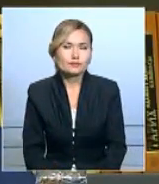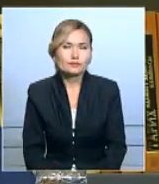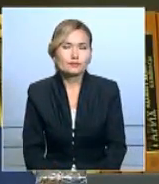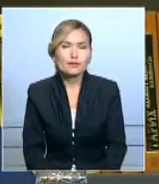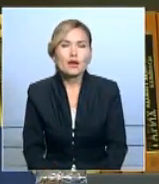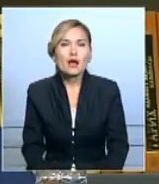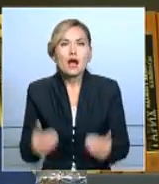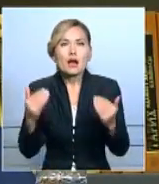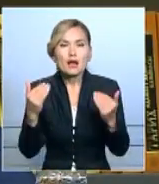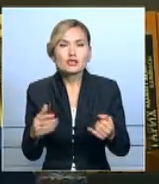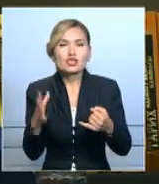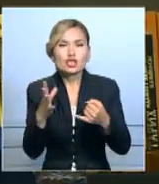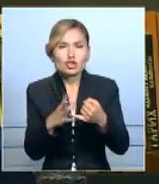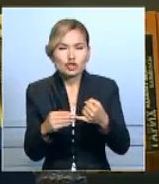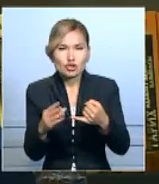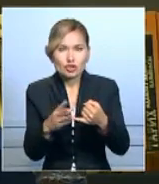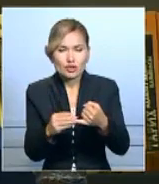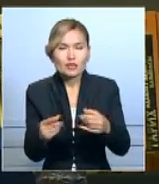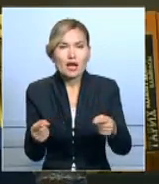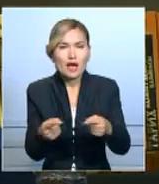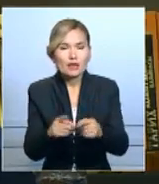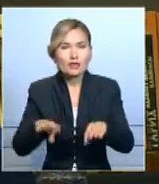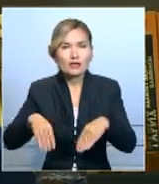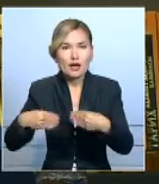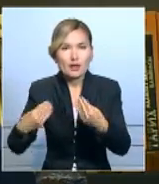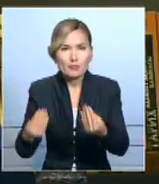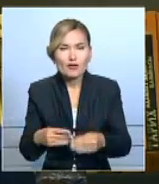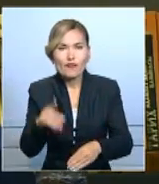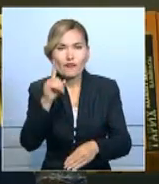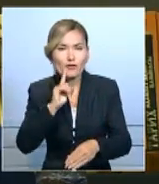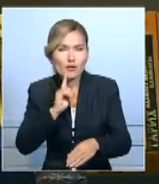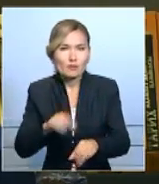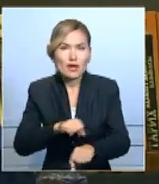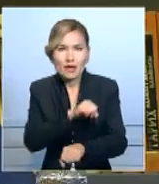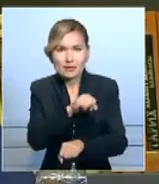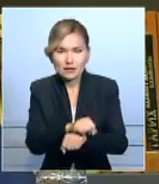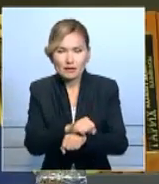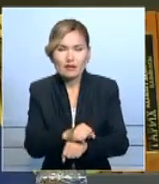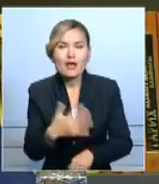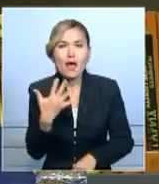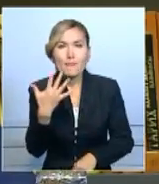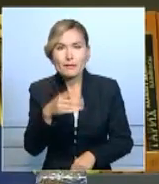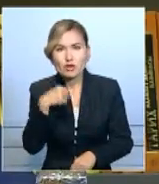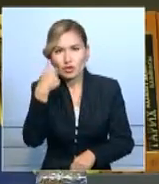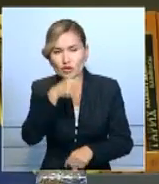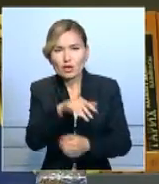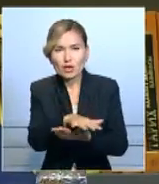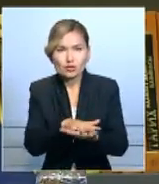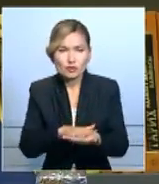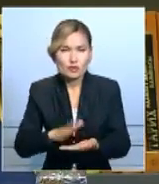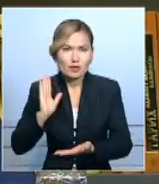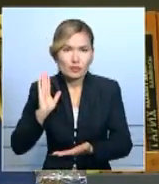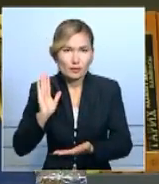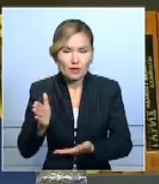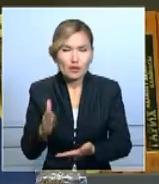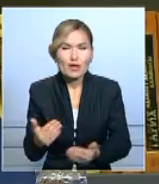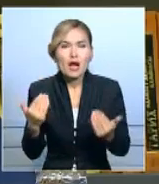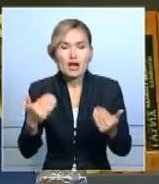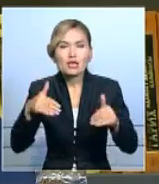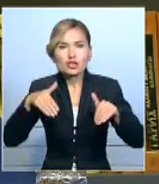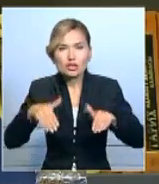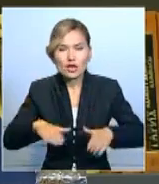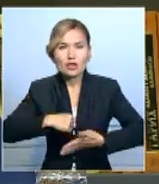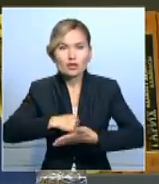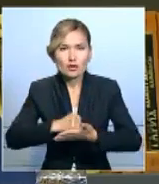Мораторияға байланысты тағы тиісті жарлық шығып, созылып жататын болса, онда біздің жоспарымыз бойынша сол жарлық шыққаннан